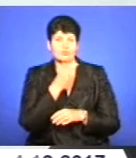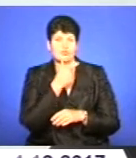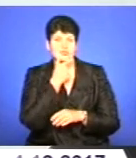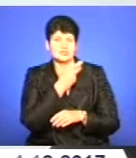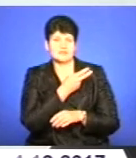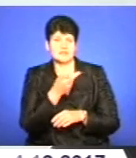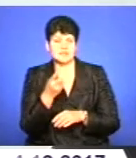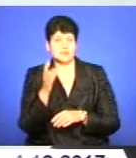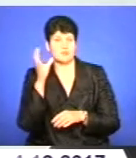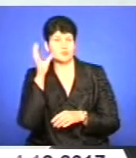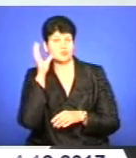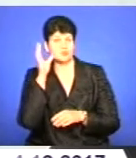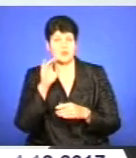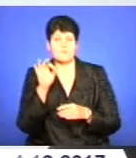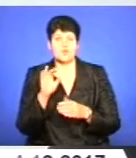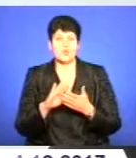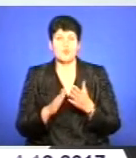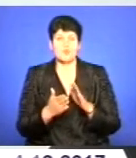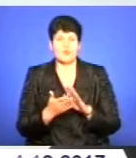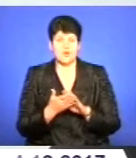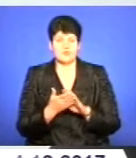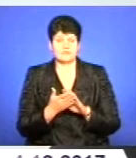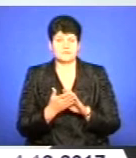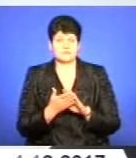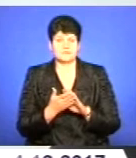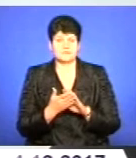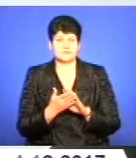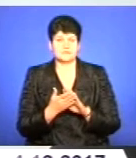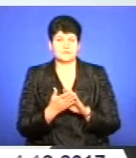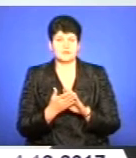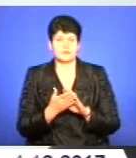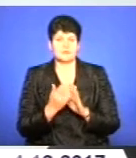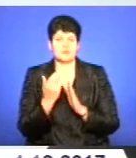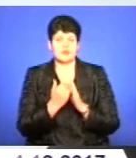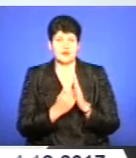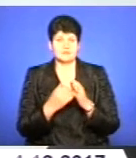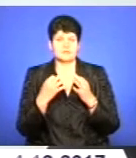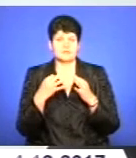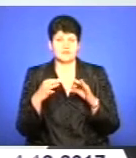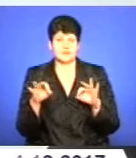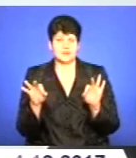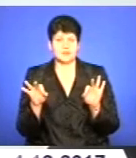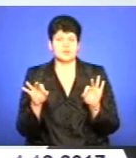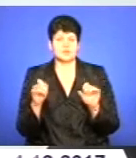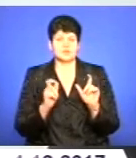і послухати про умови програми Free Student. От,